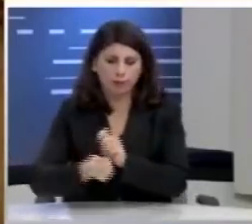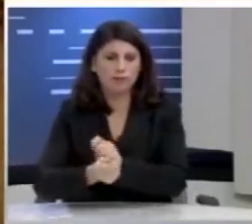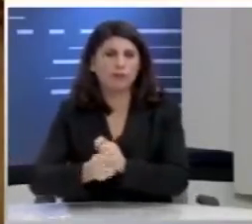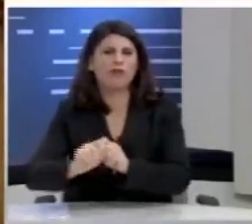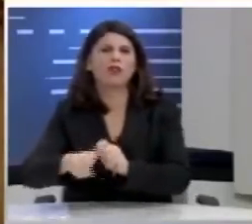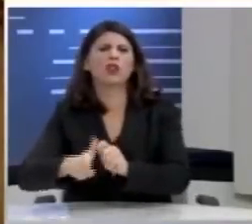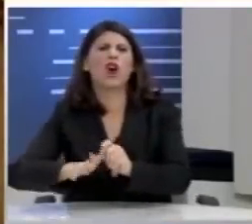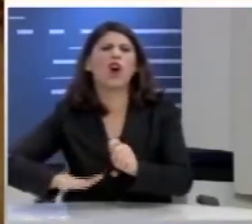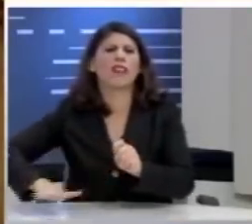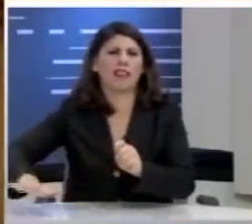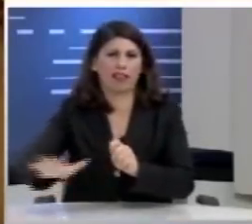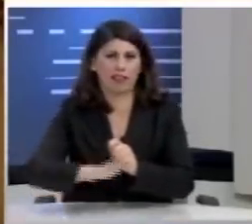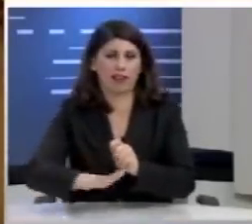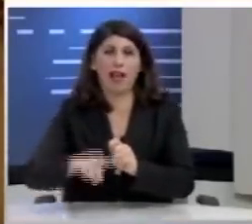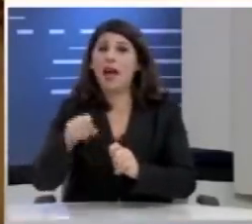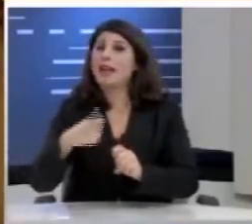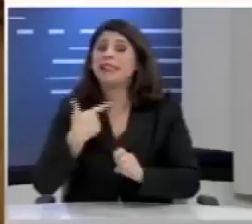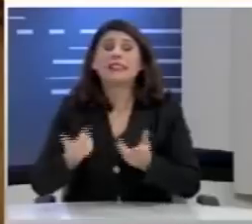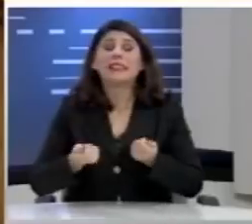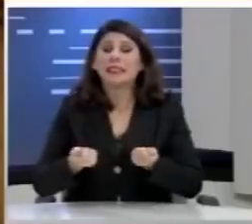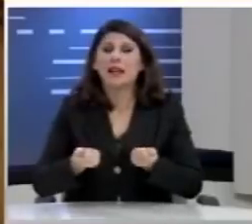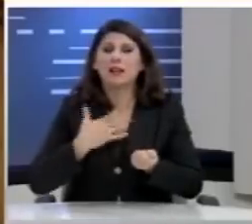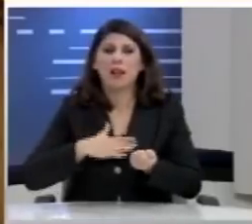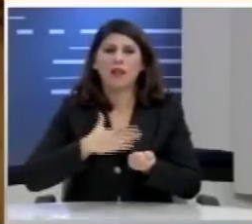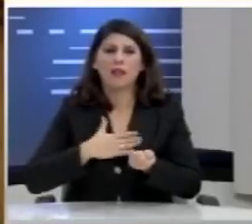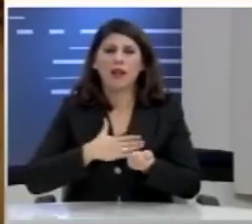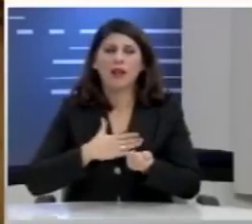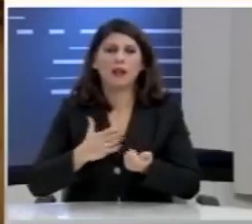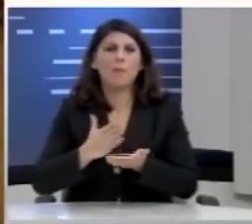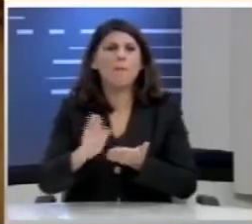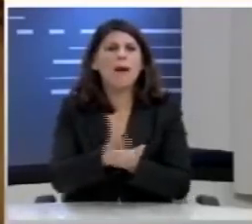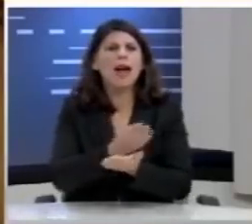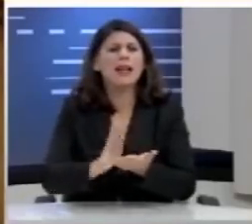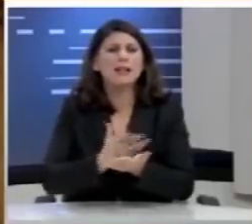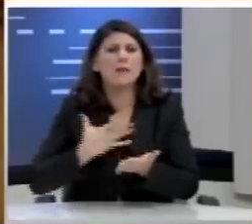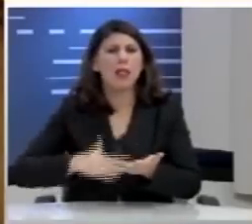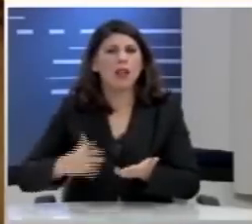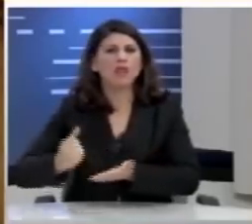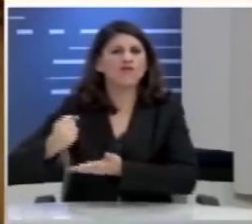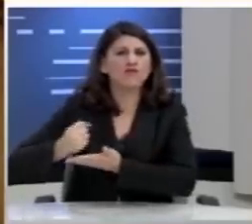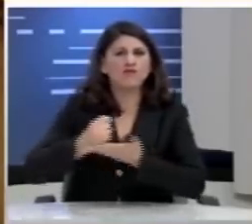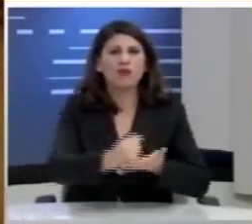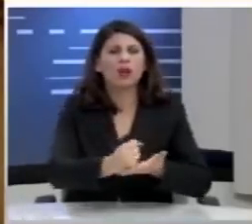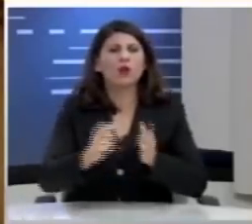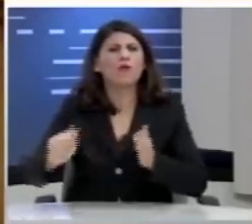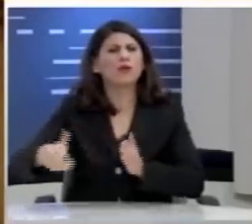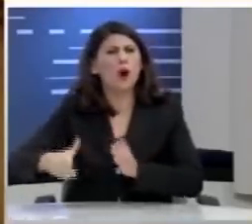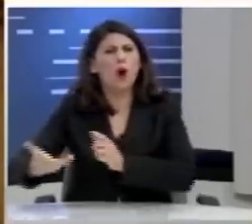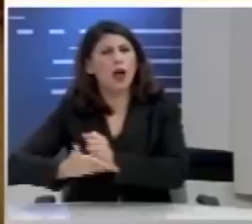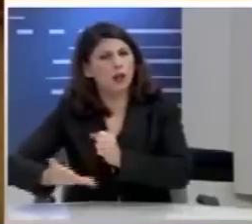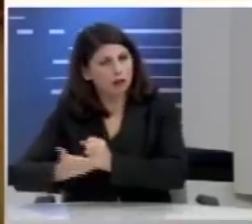αγροτών, γιατί θέλετε να δώσετε τα μερίδια τους σε μεγάλες αγροτικές